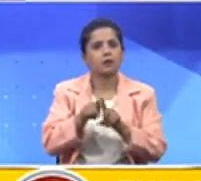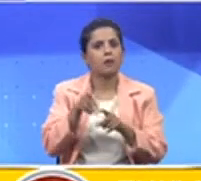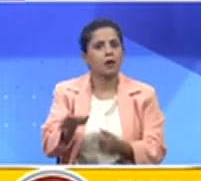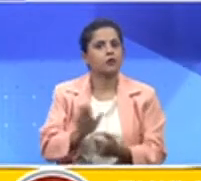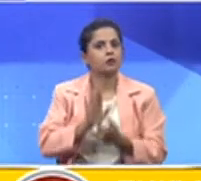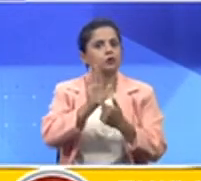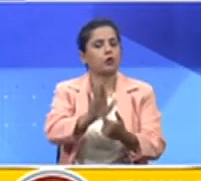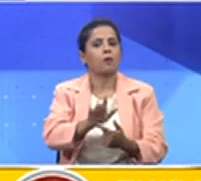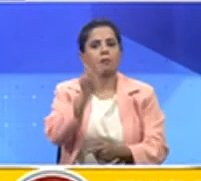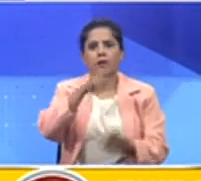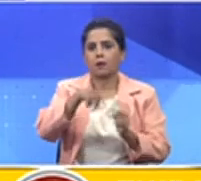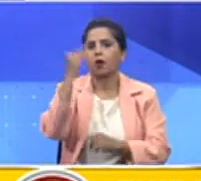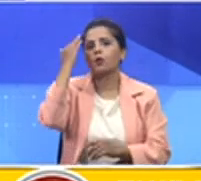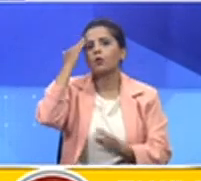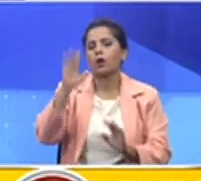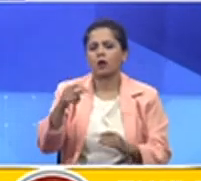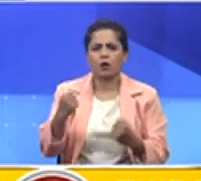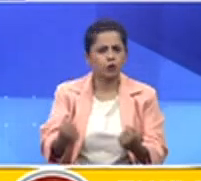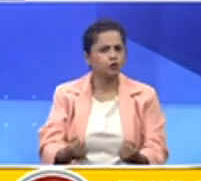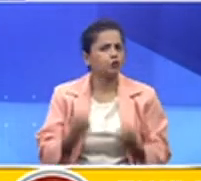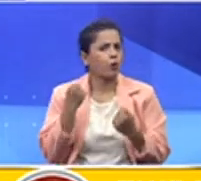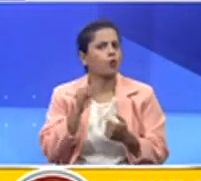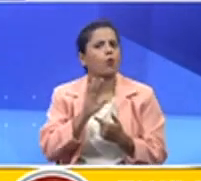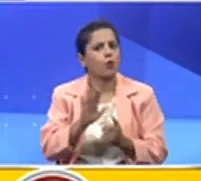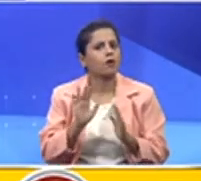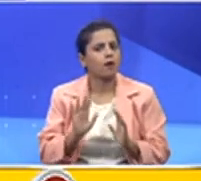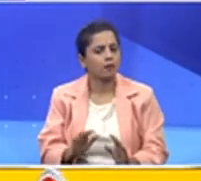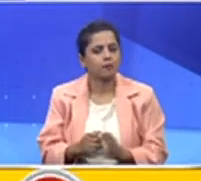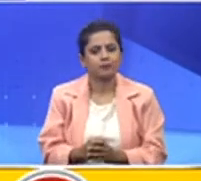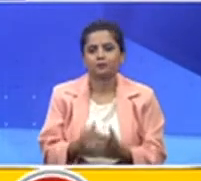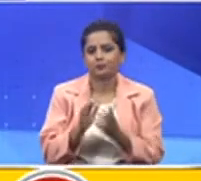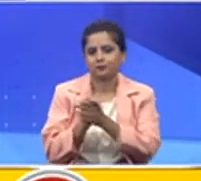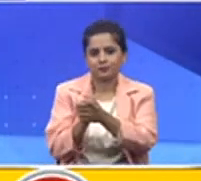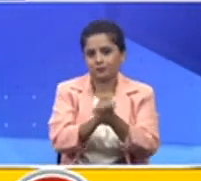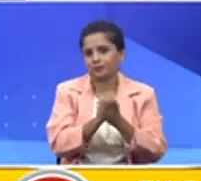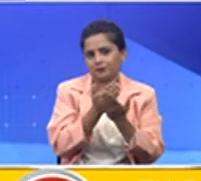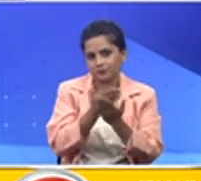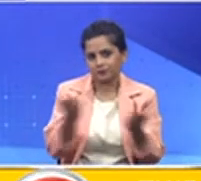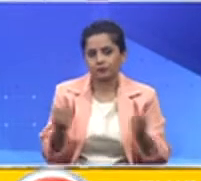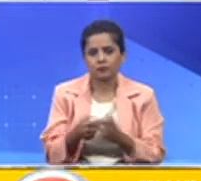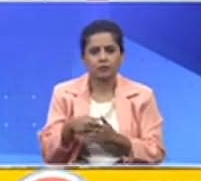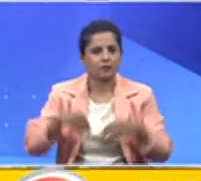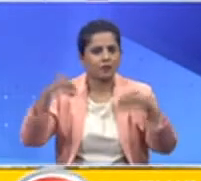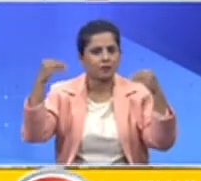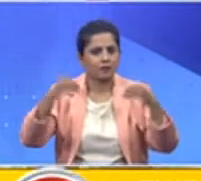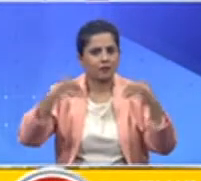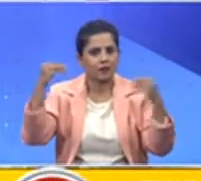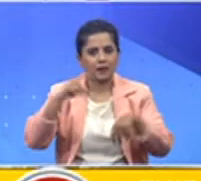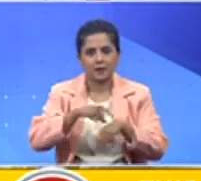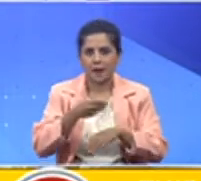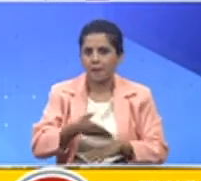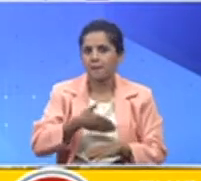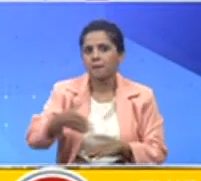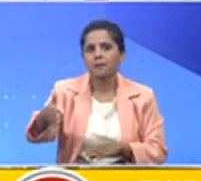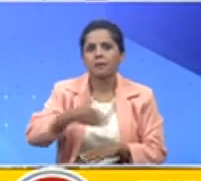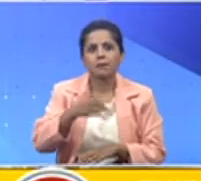और भारत की ताकत भी है साथियों बारिस का यही समय